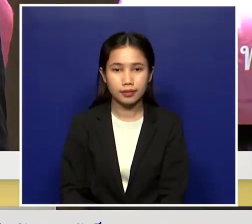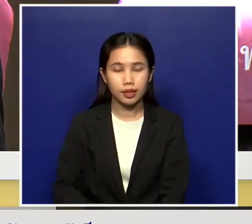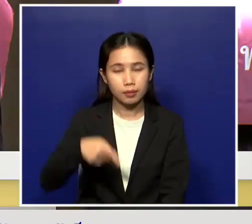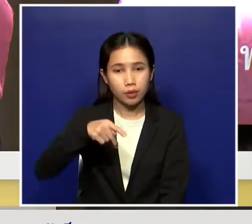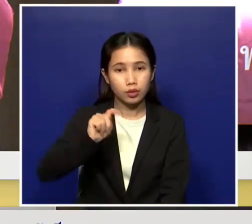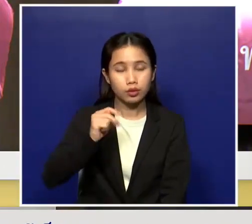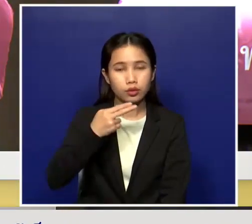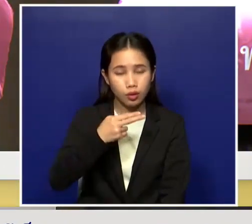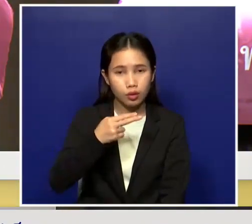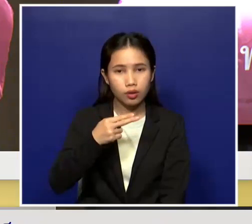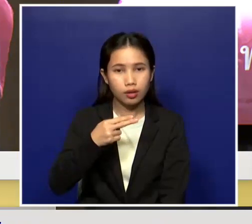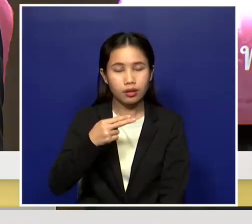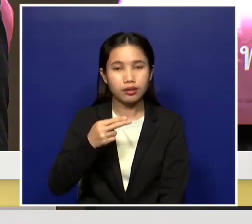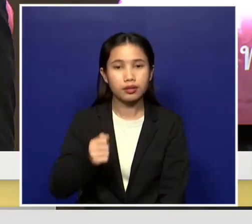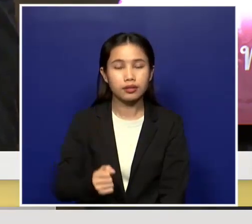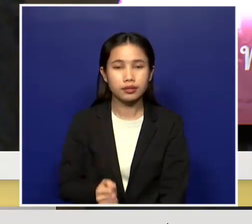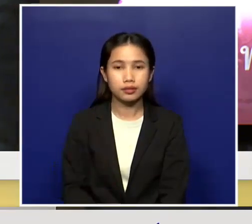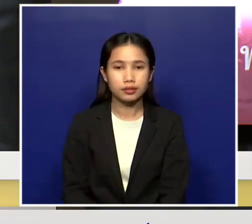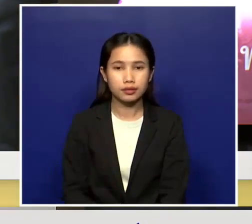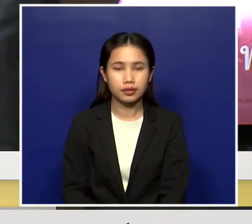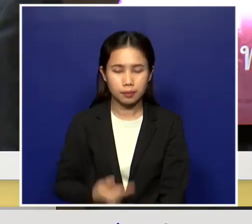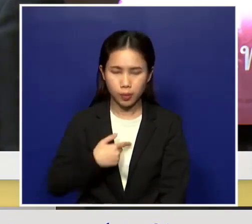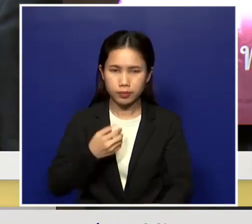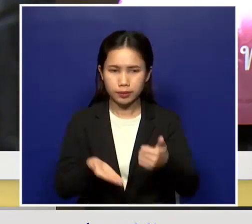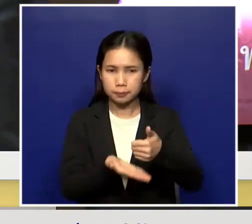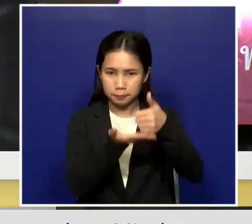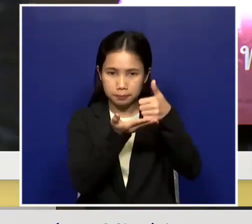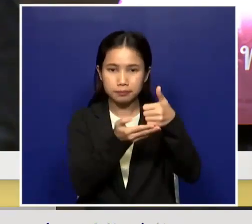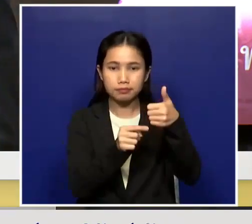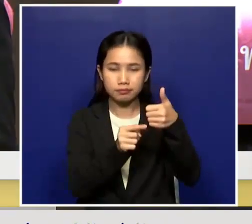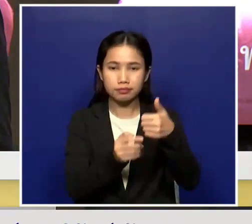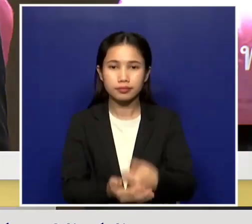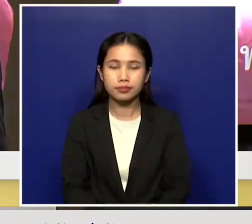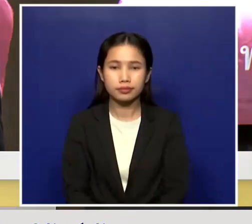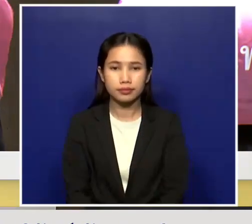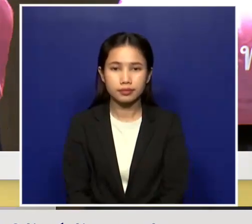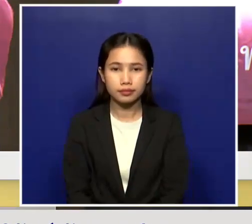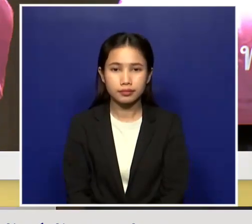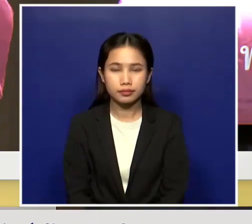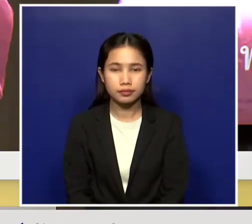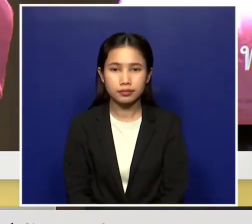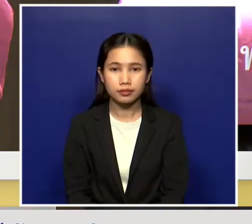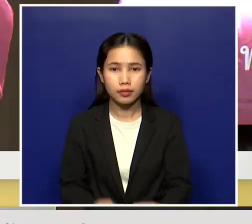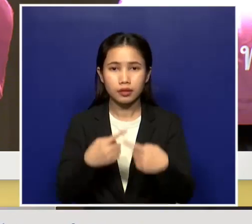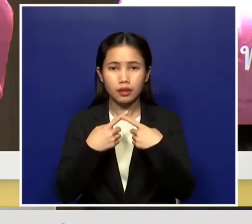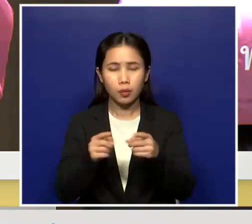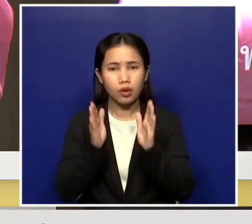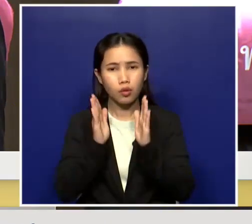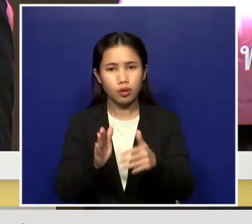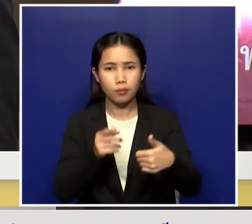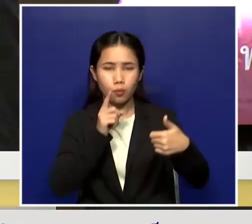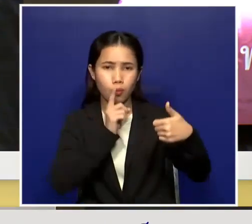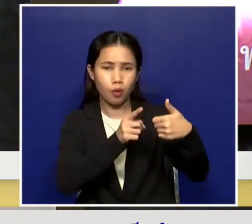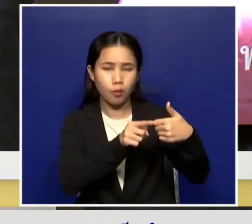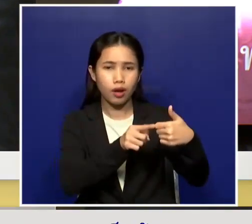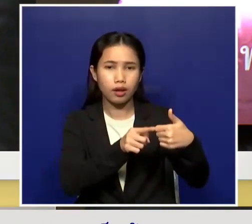าซึ่งผมยกย่องนะครับซึ่งเขาถูกกล่าวหาว่าเป็นลูกเ